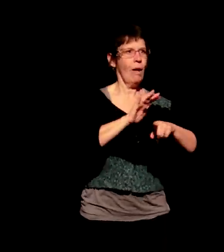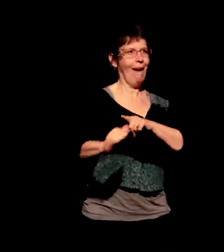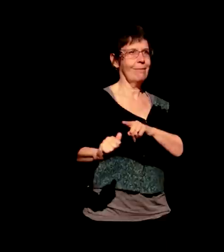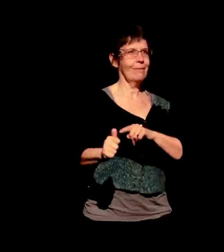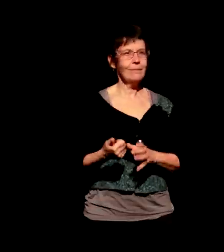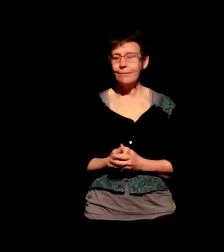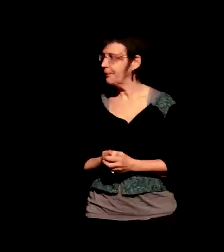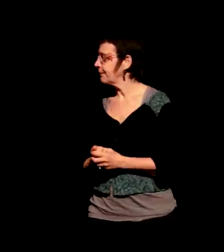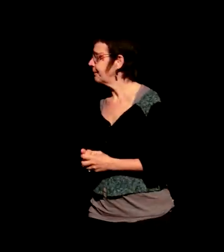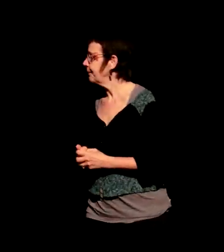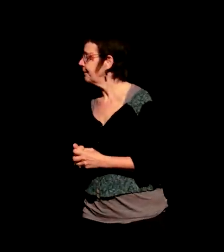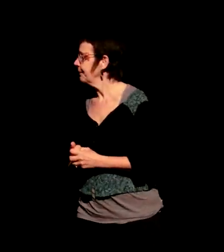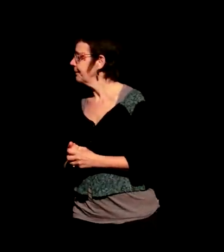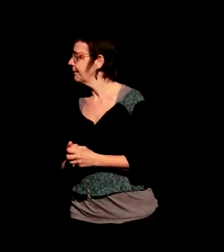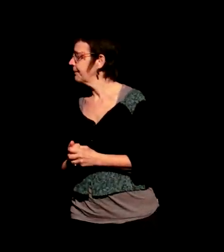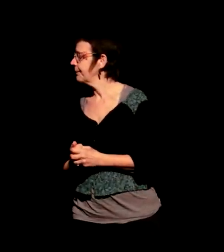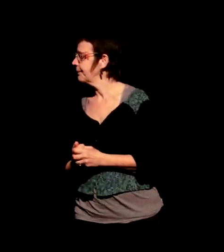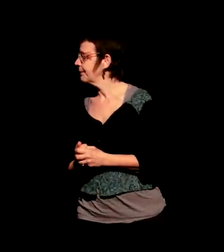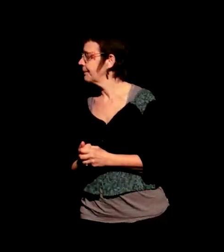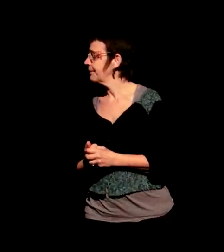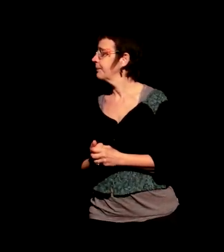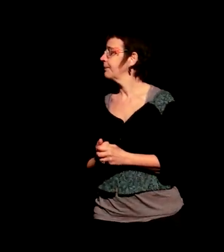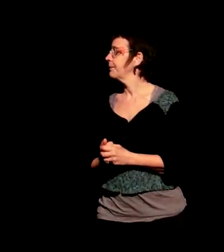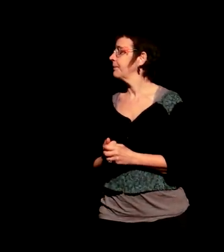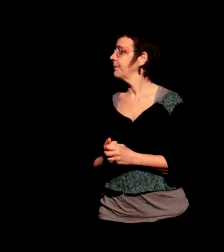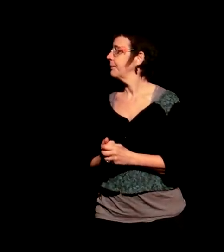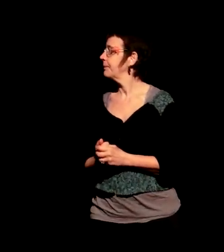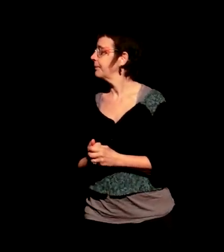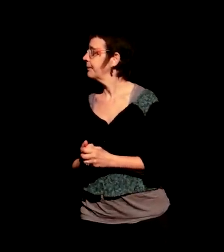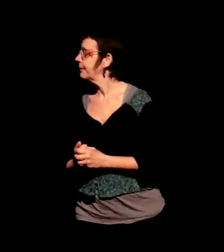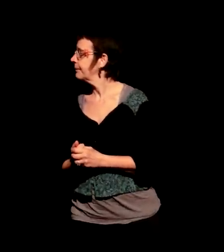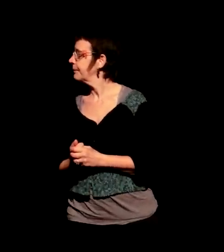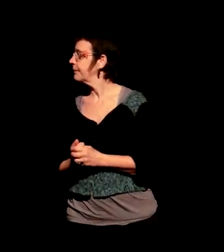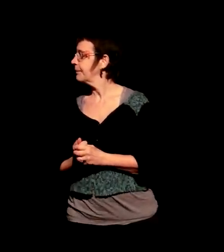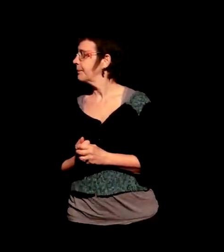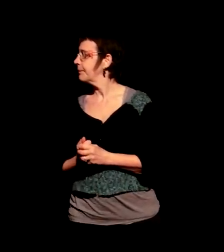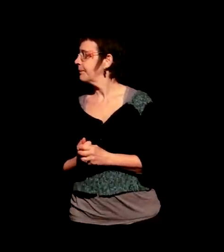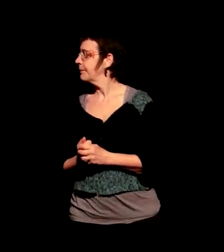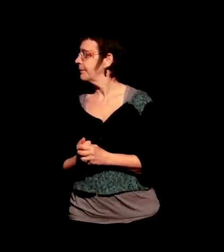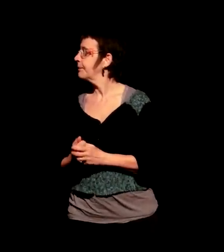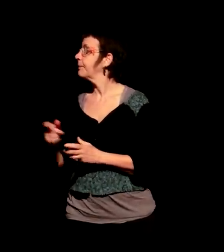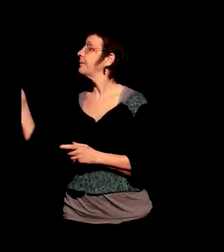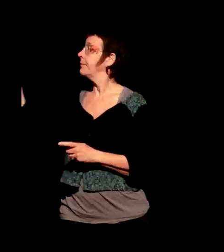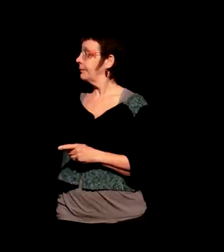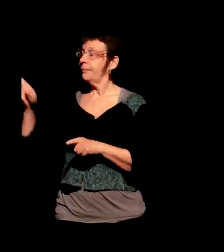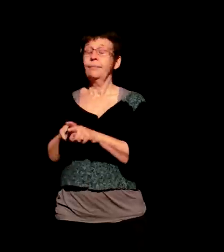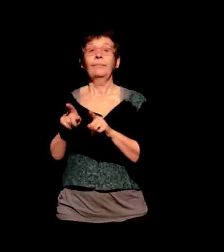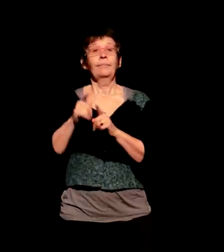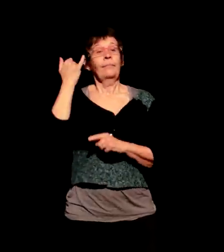Et ensuite, la mécanique raciste... Les discriminations... La mécanique